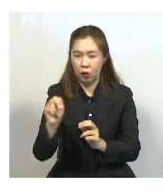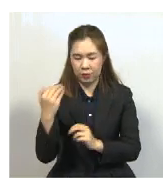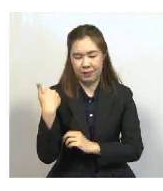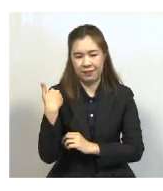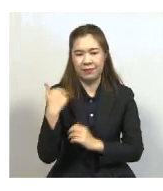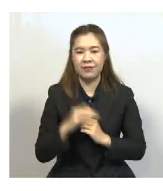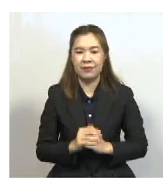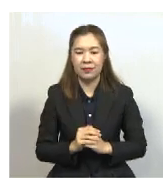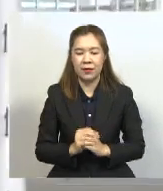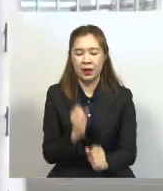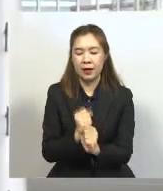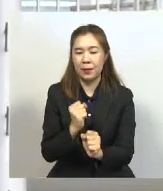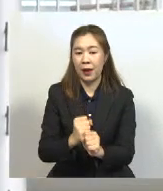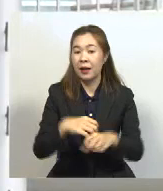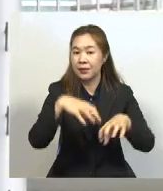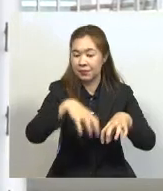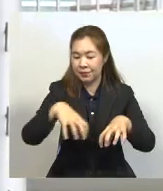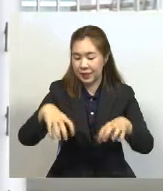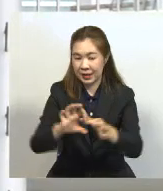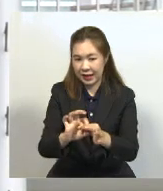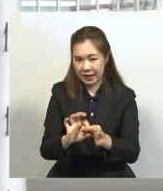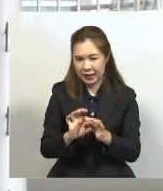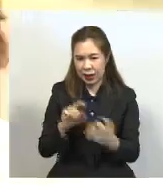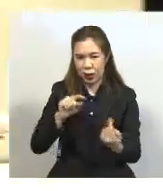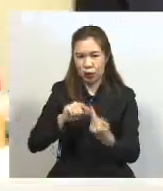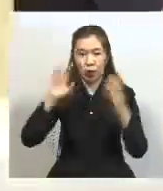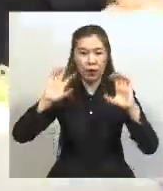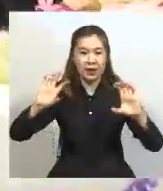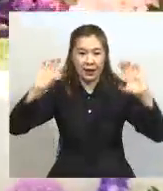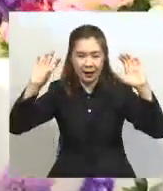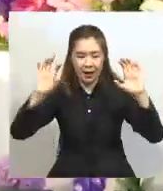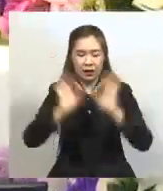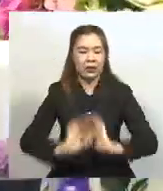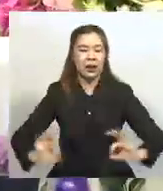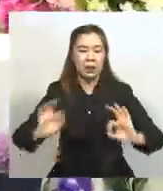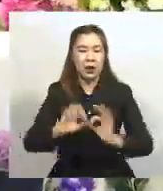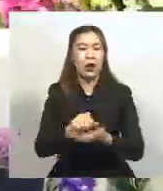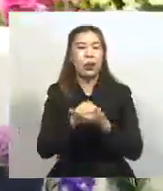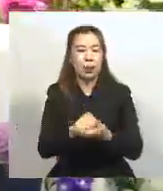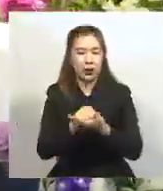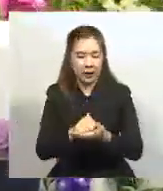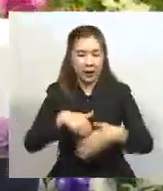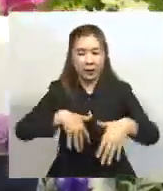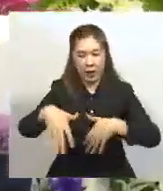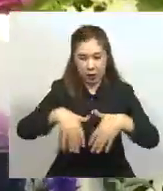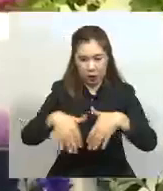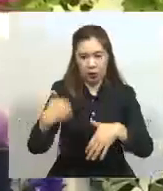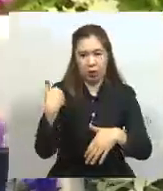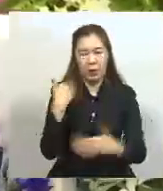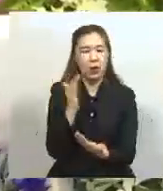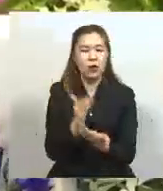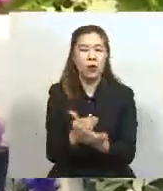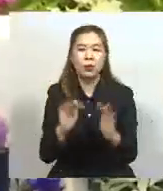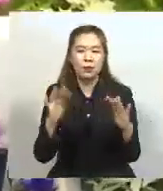ะซึ่งในส่วนของหน่วยงานที่เกี่ยวข้องหลายๆหน่วยงานโดยเฉพาะภาคราชการที่มีความจำเป็นต้องให้บริการประชาชนบางส่วนเนี่ยก็ไม่